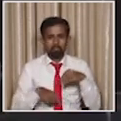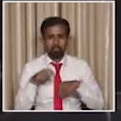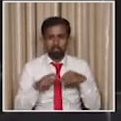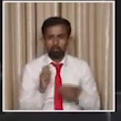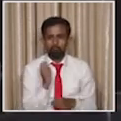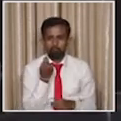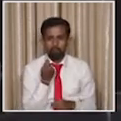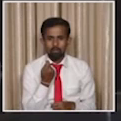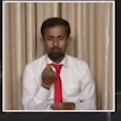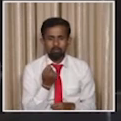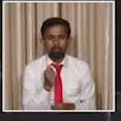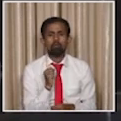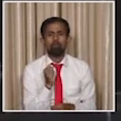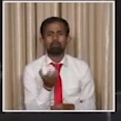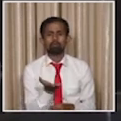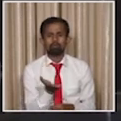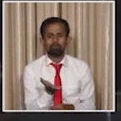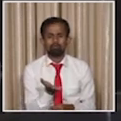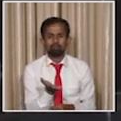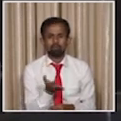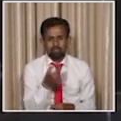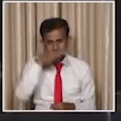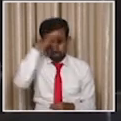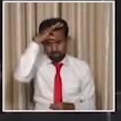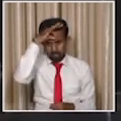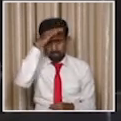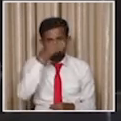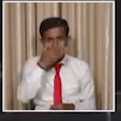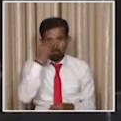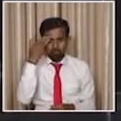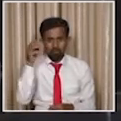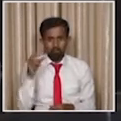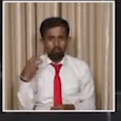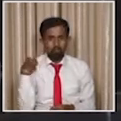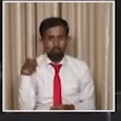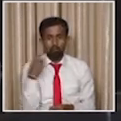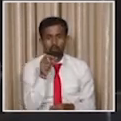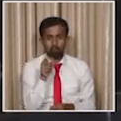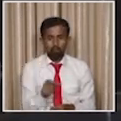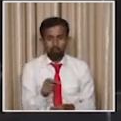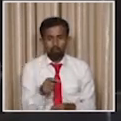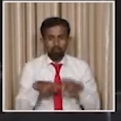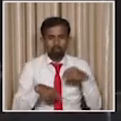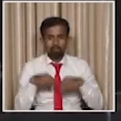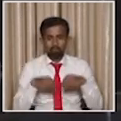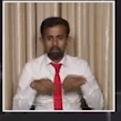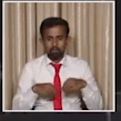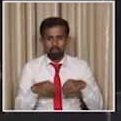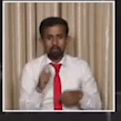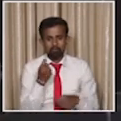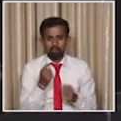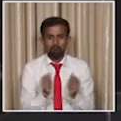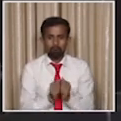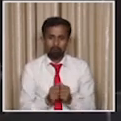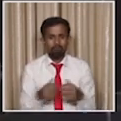මොකද්ද මේකේ තේරුම? හරි සිංහල කට්ටිය දෙමළ කට්ටිය මුස්ලිම් කට්ටිය එහෙම ඡන්ද කළා එහෙම දිනලා වැඩක්